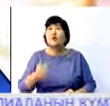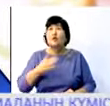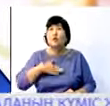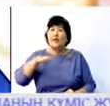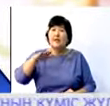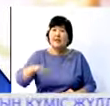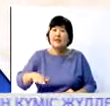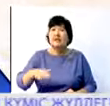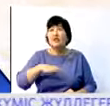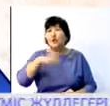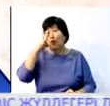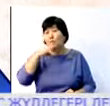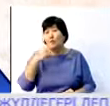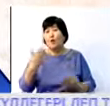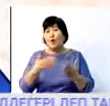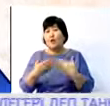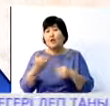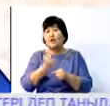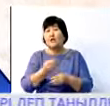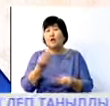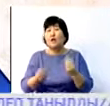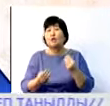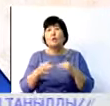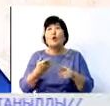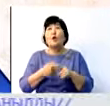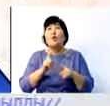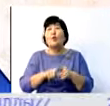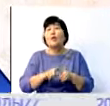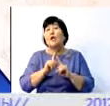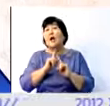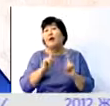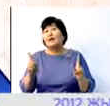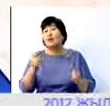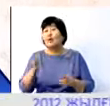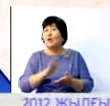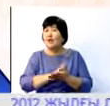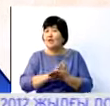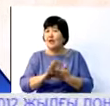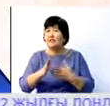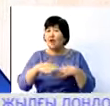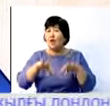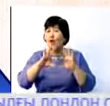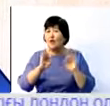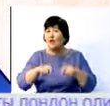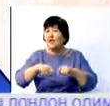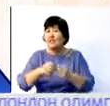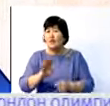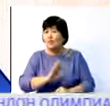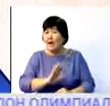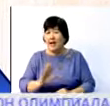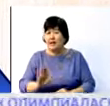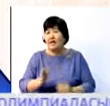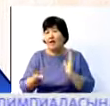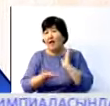кезімде папамның қолынан жасалған ойыншықтармен ойнайтынмын. Оның артықшылығы ол таза қолөнерден және сынбайтын